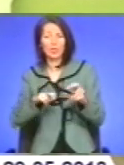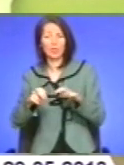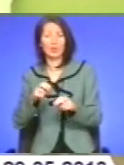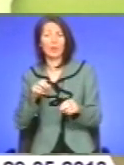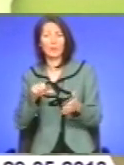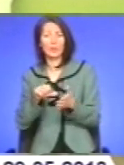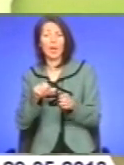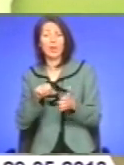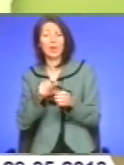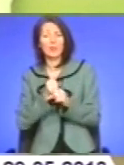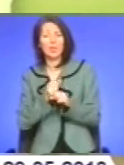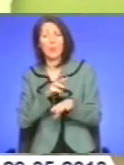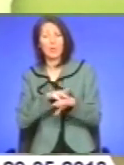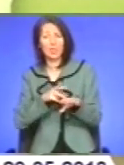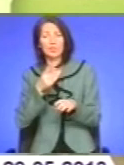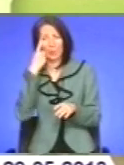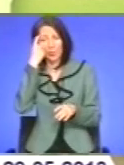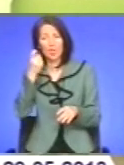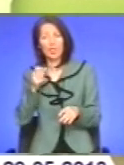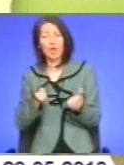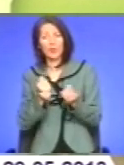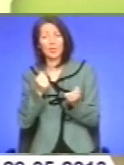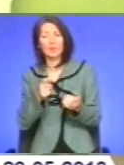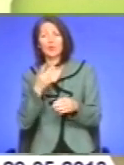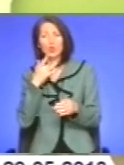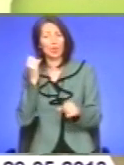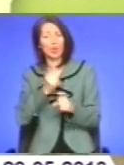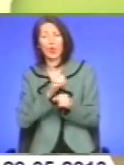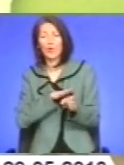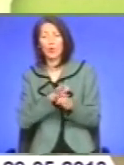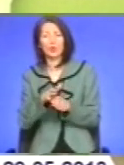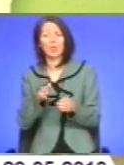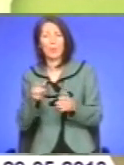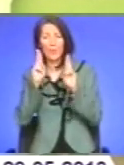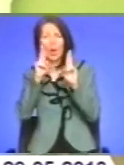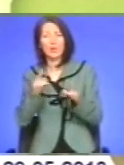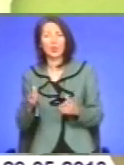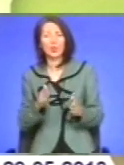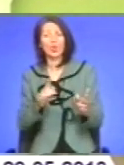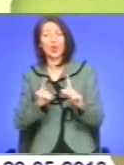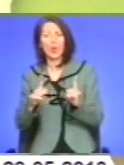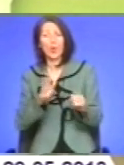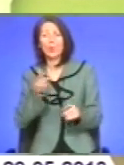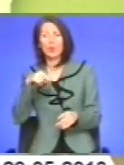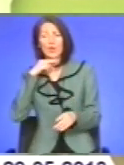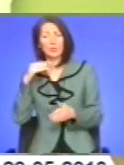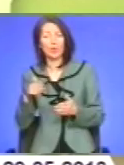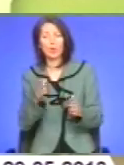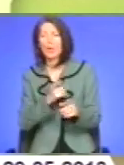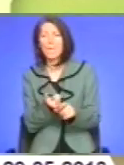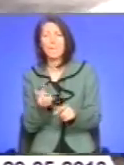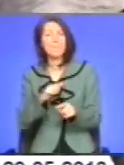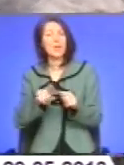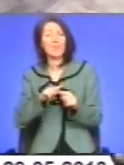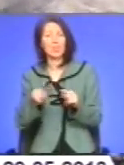водіїв строго дотримувати правил дорожнього руху, бути особливо уважними на дорозі, не перевищувати швидкість руху, адже саме це